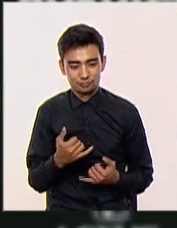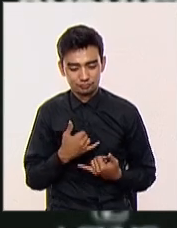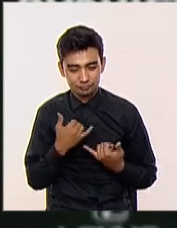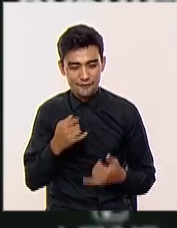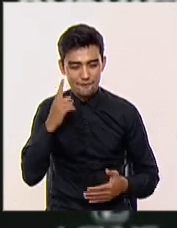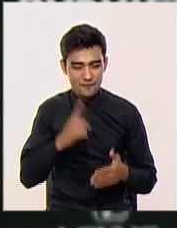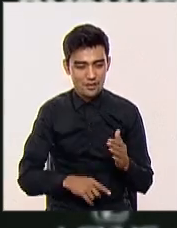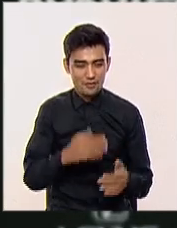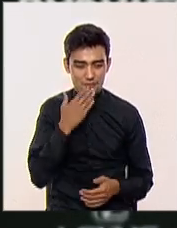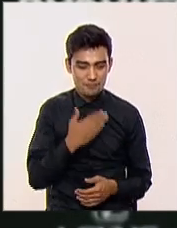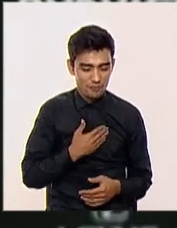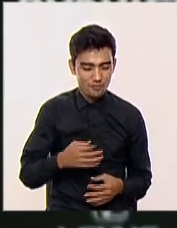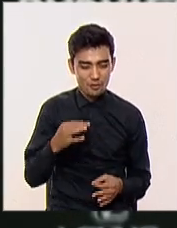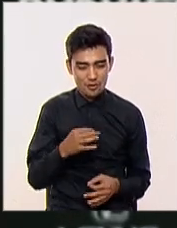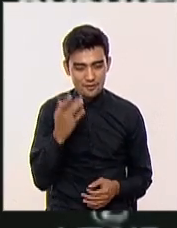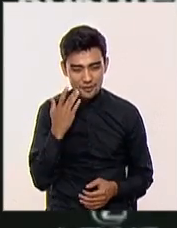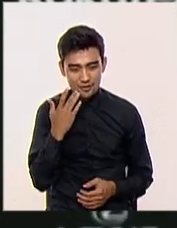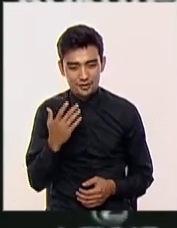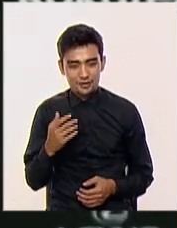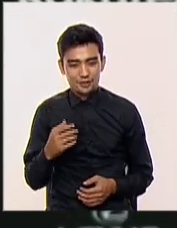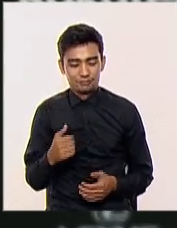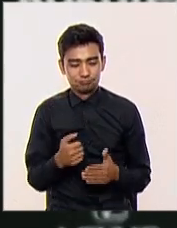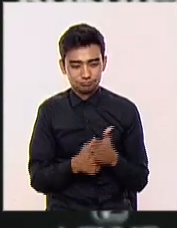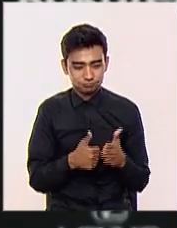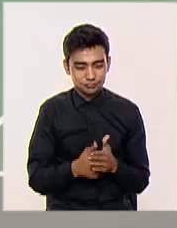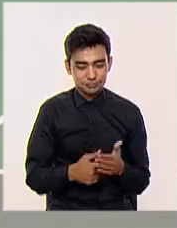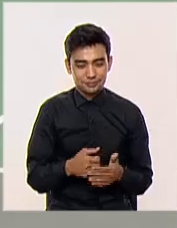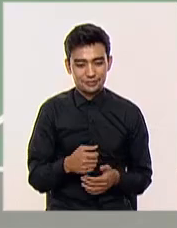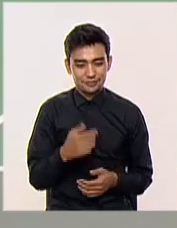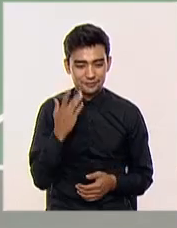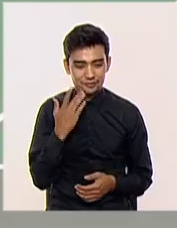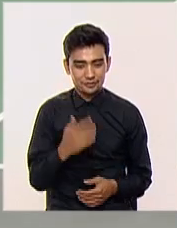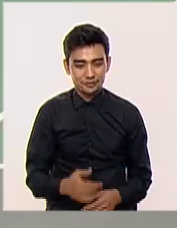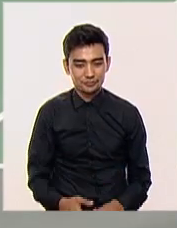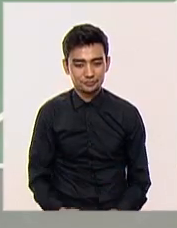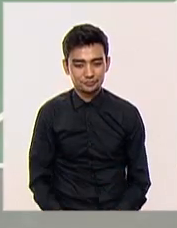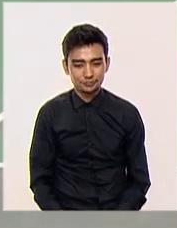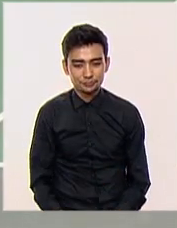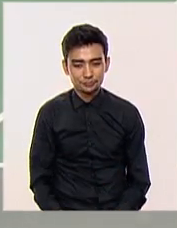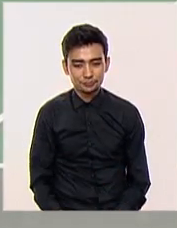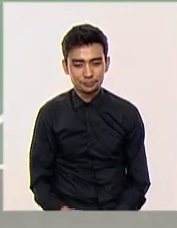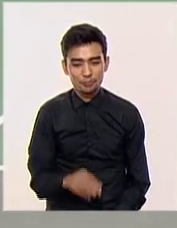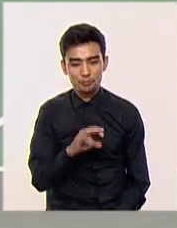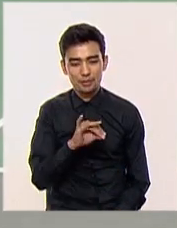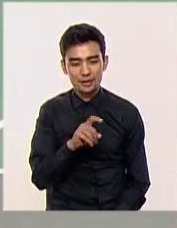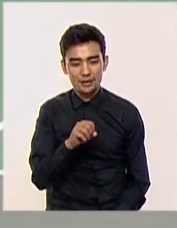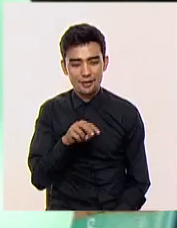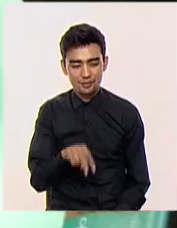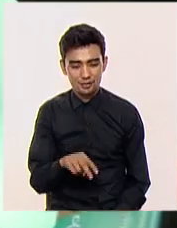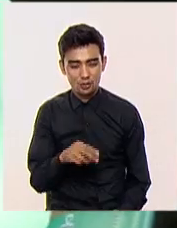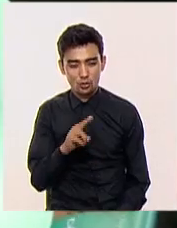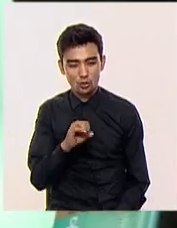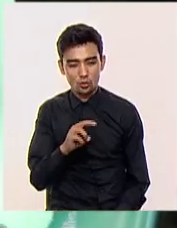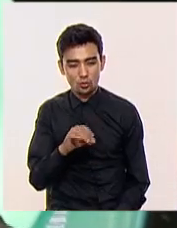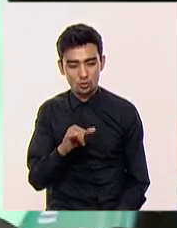веры, поддержки болельщиков, поддержки команды мне удается возвращаться в такие матчи. Для Михаила Кукушкина